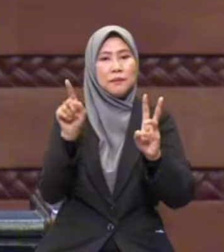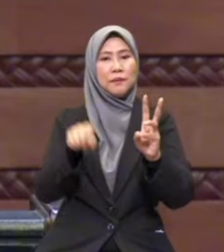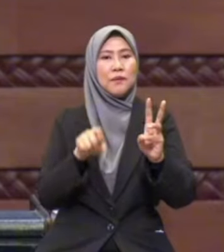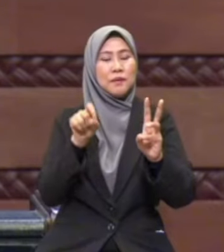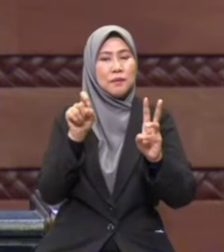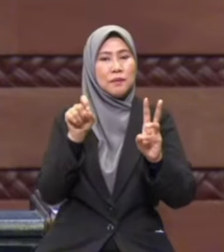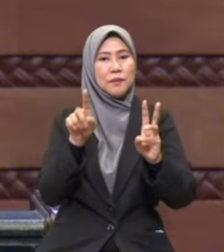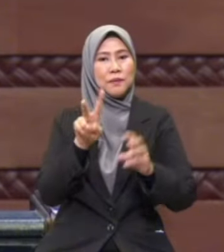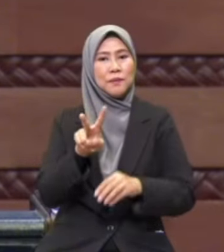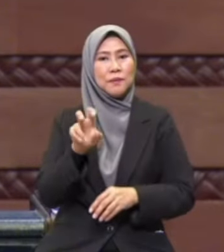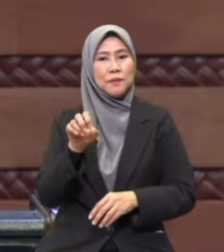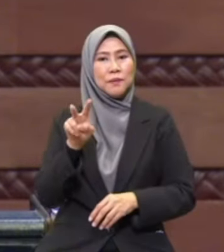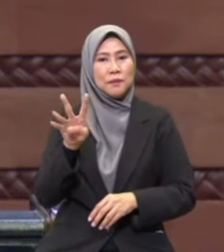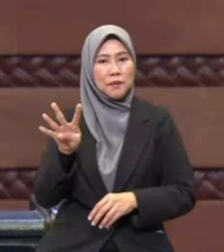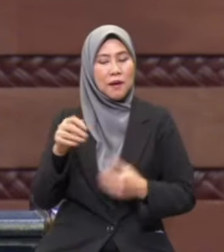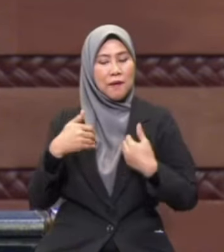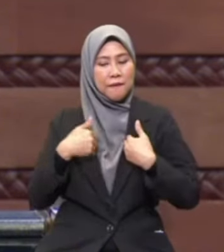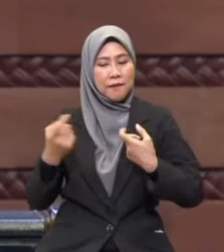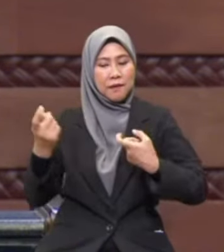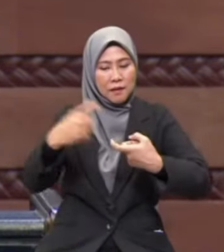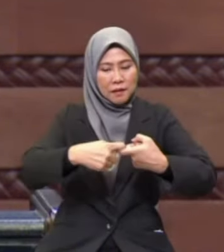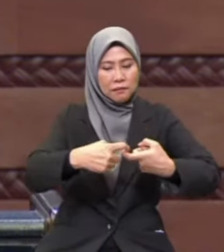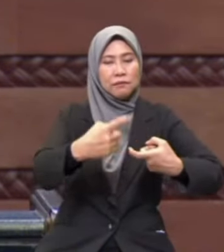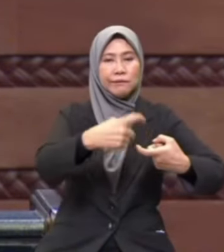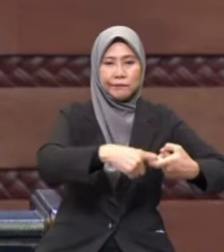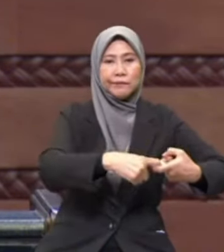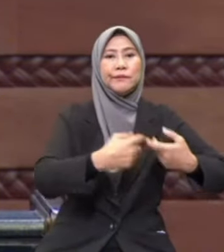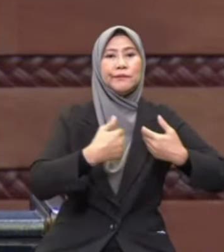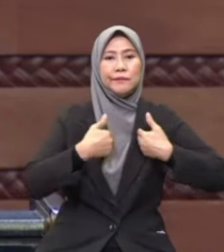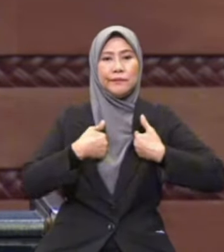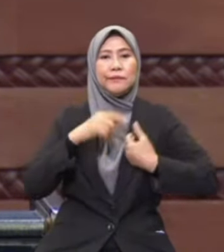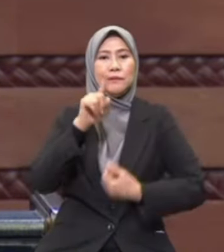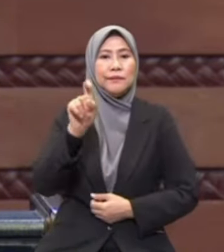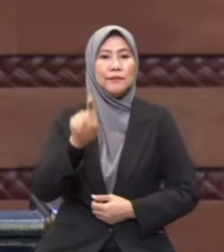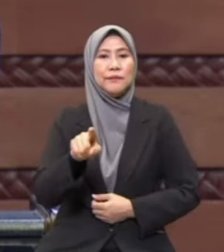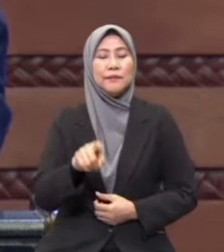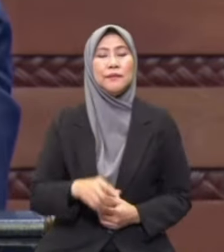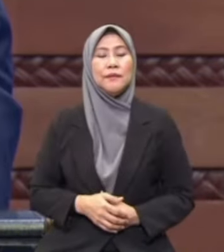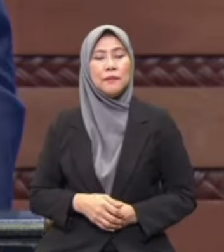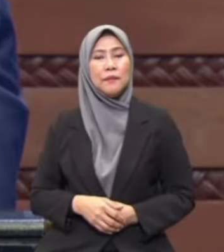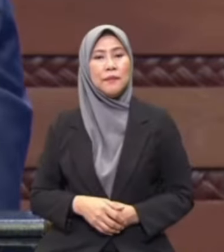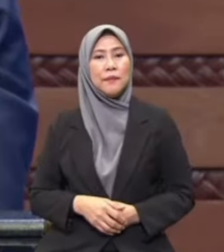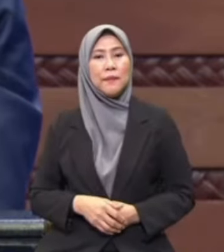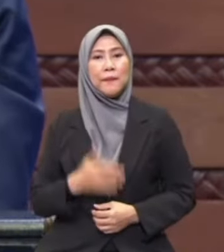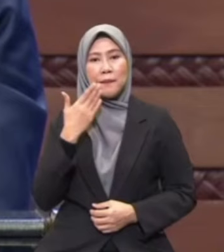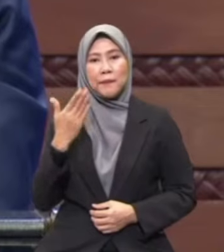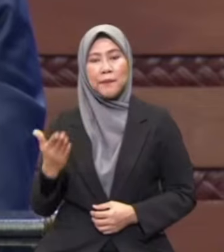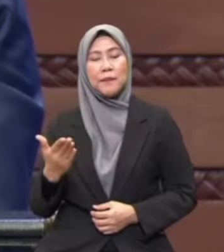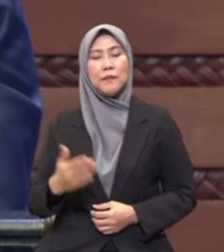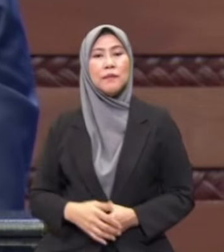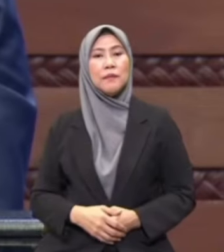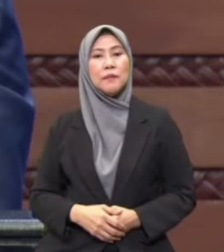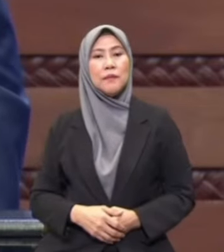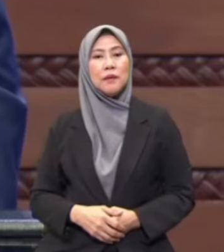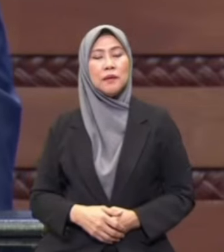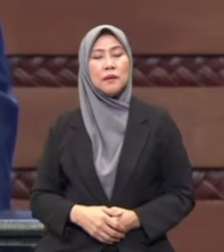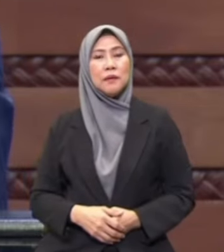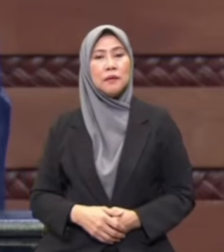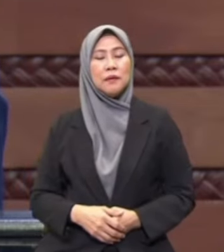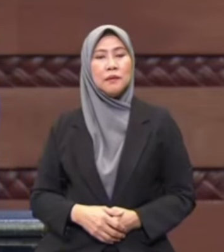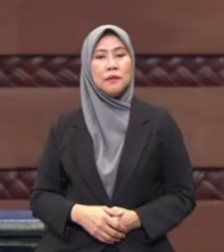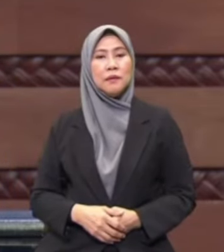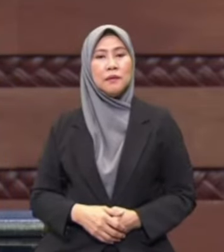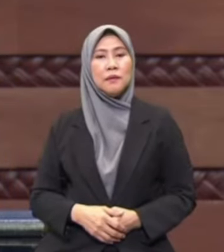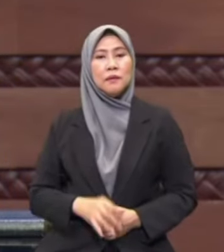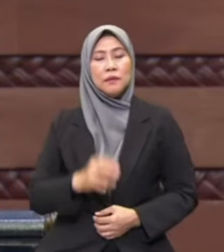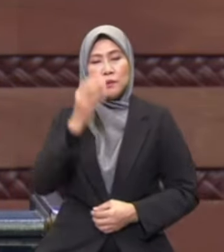2024 ada berkaitan Oke terima kasih Tuan yang dipertua untuk maklumat yang berhormat yang